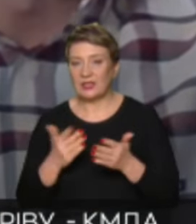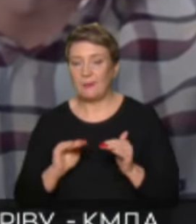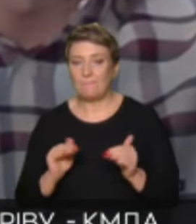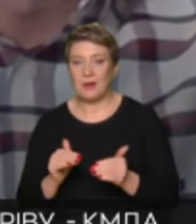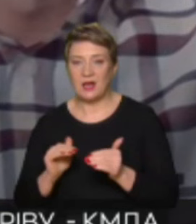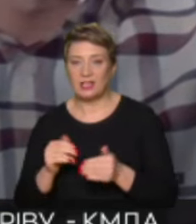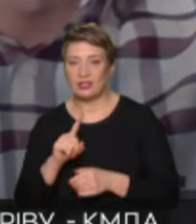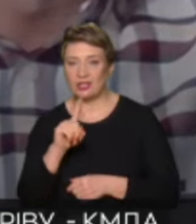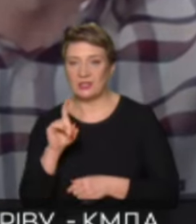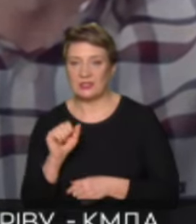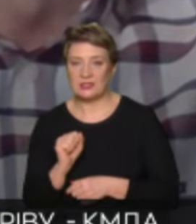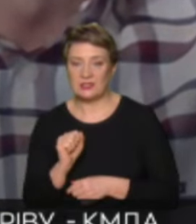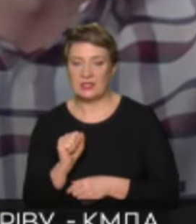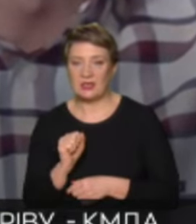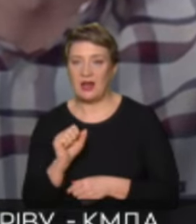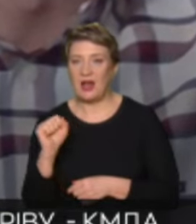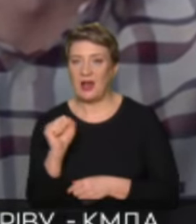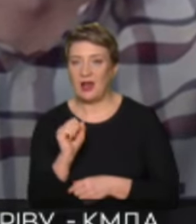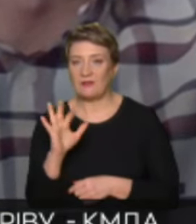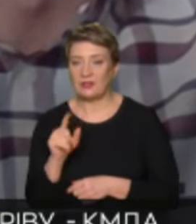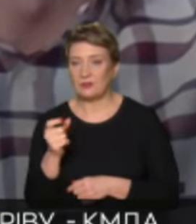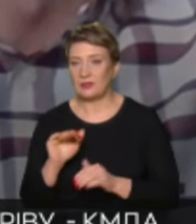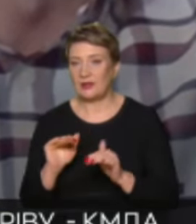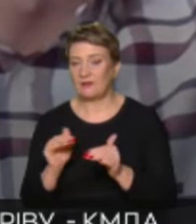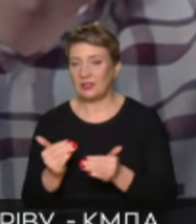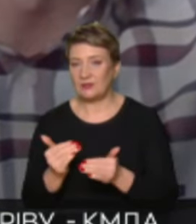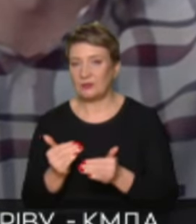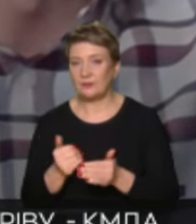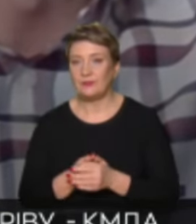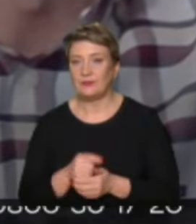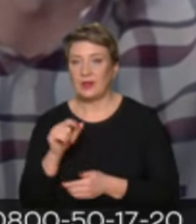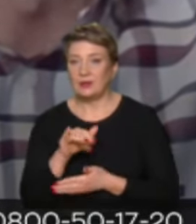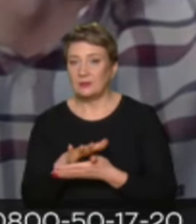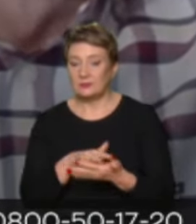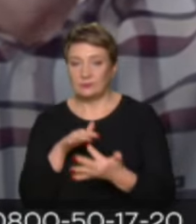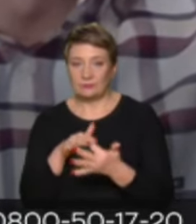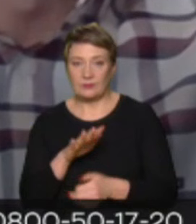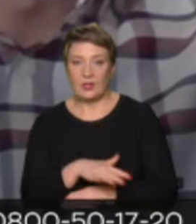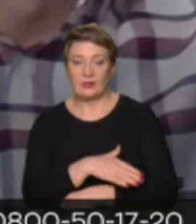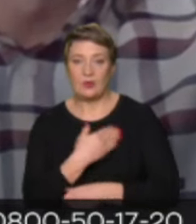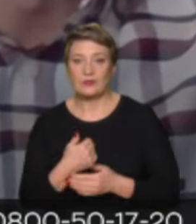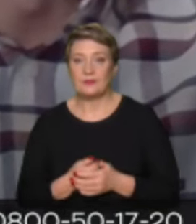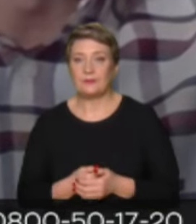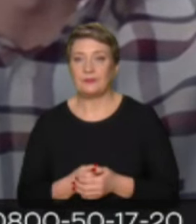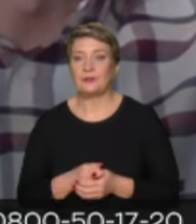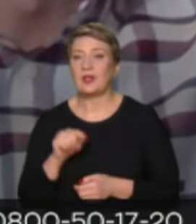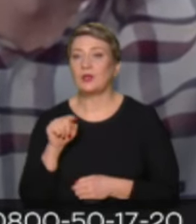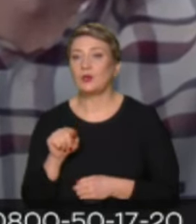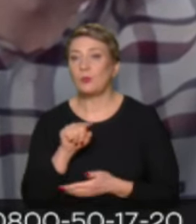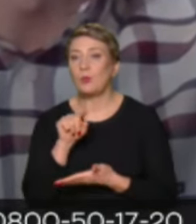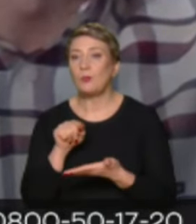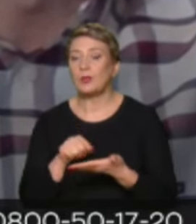за Авдіївку, набагато менше за Авдіївку. Воно тримається набагато довше. Тому питання